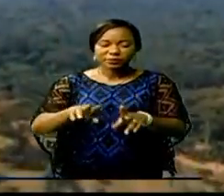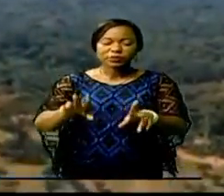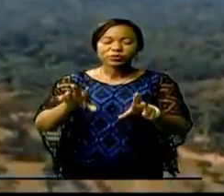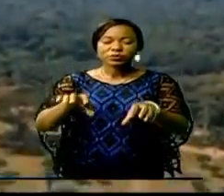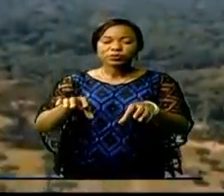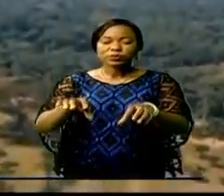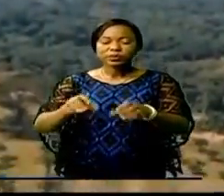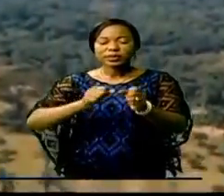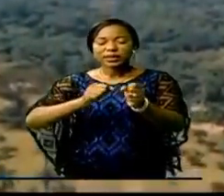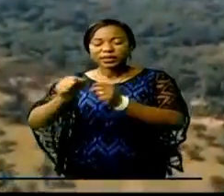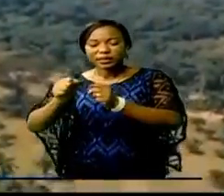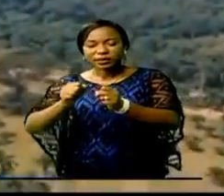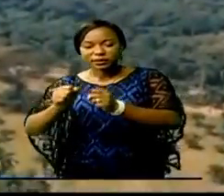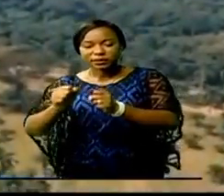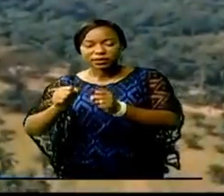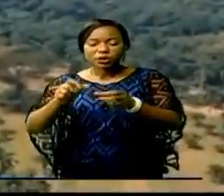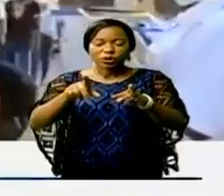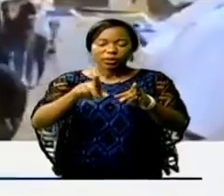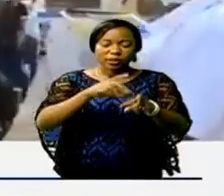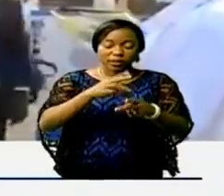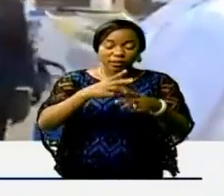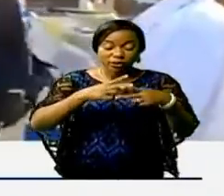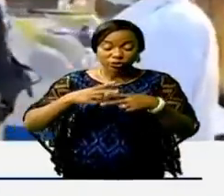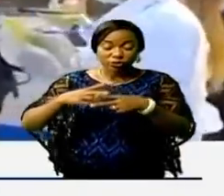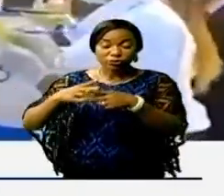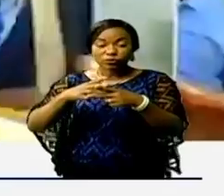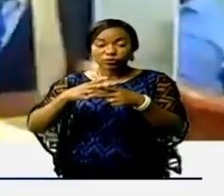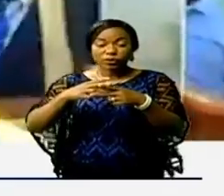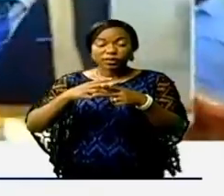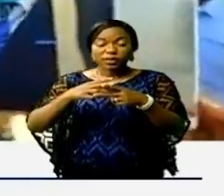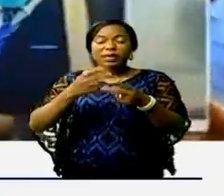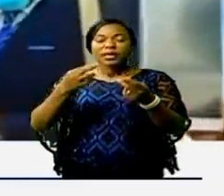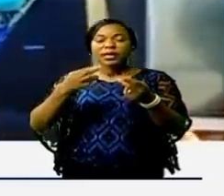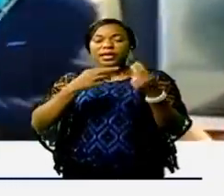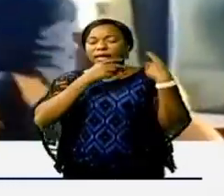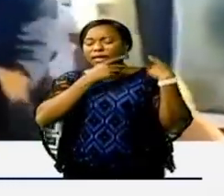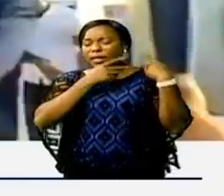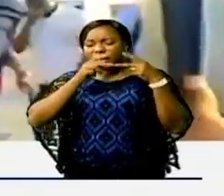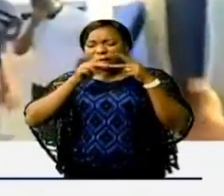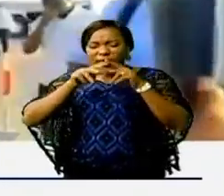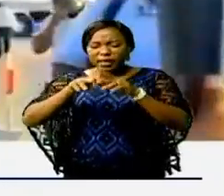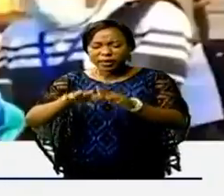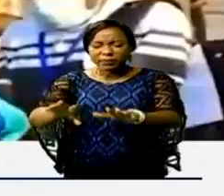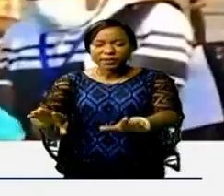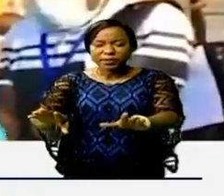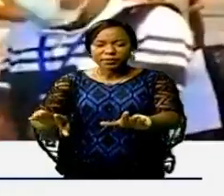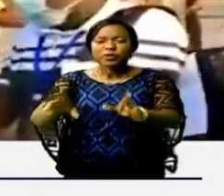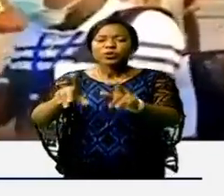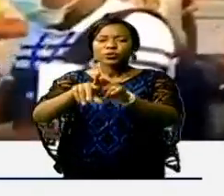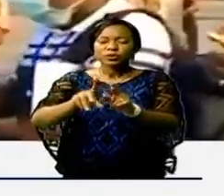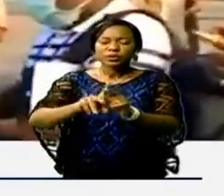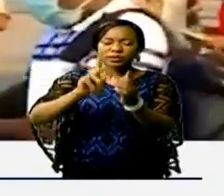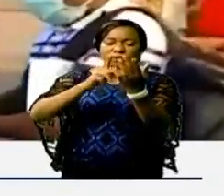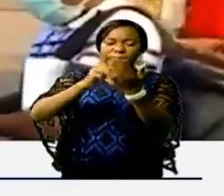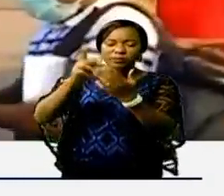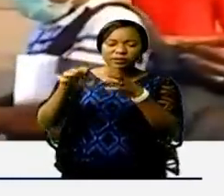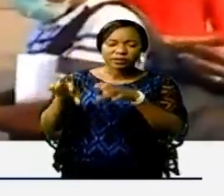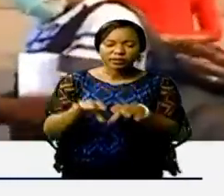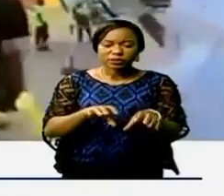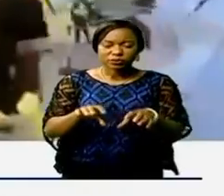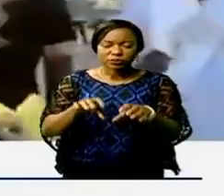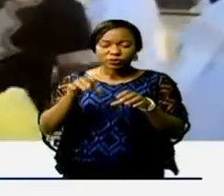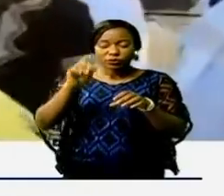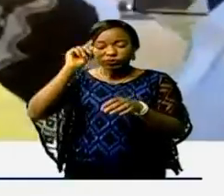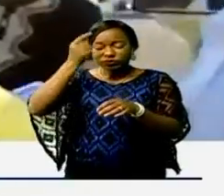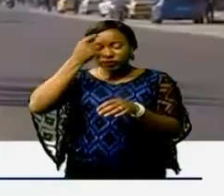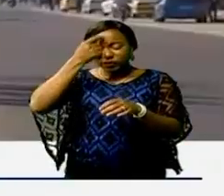La lutte et la gestion contre les épidémies et les endémies est l'un des programmes clés du plan d'action du gouvernement congolais dans les domaines de la